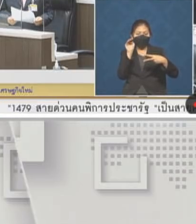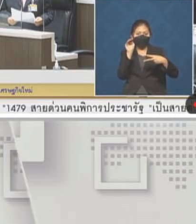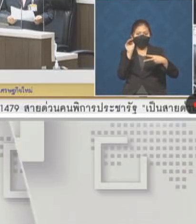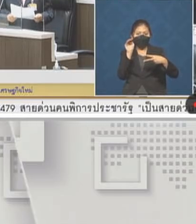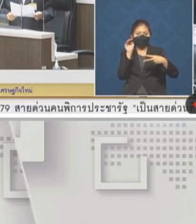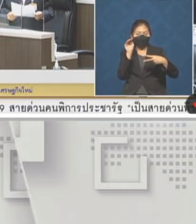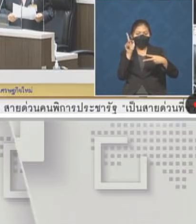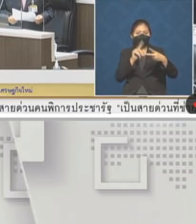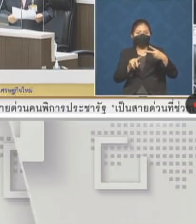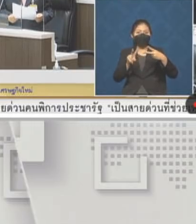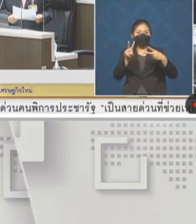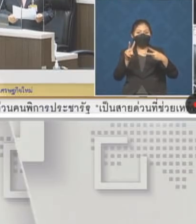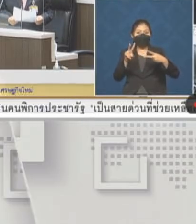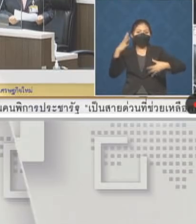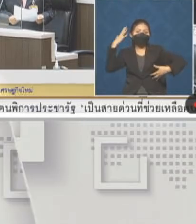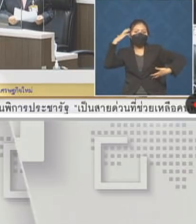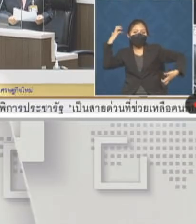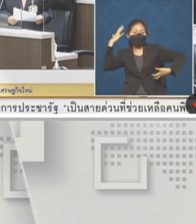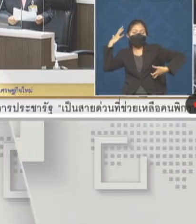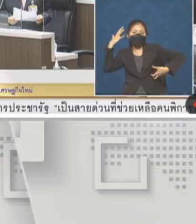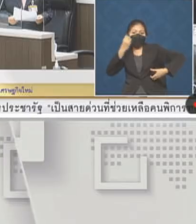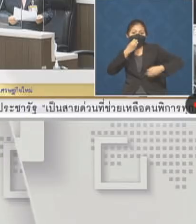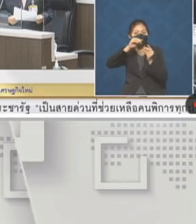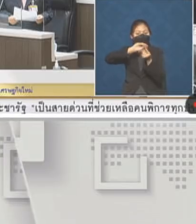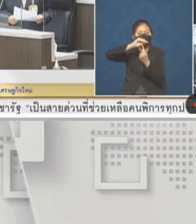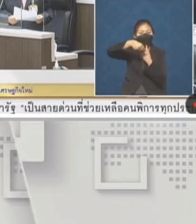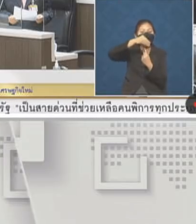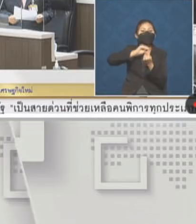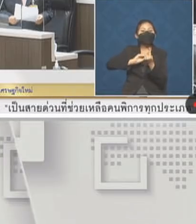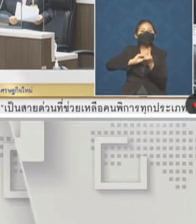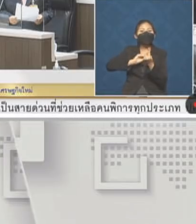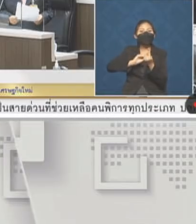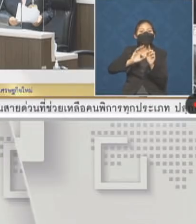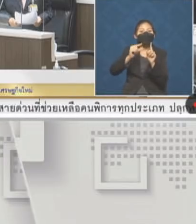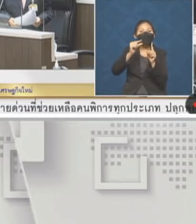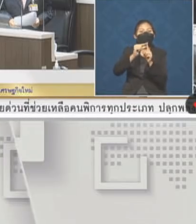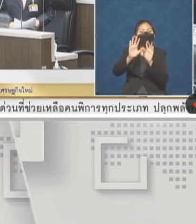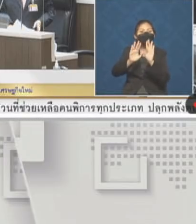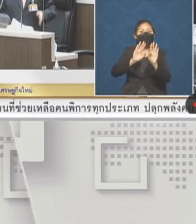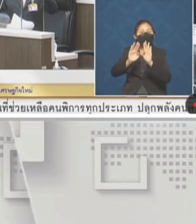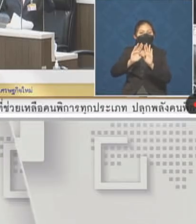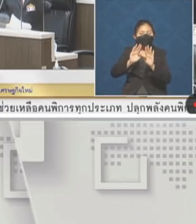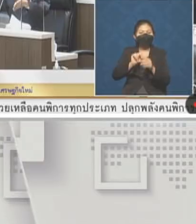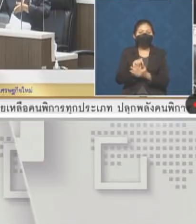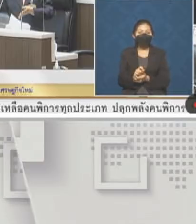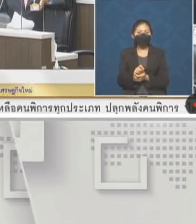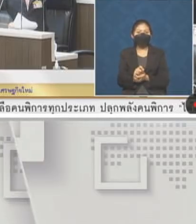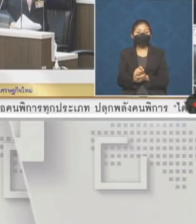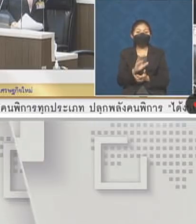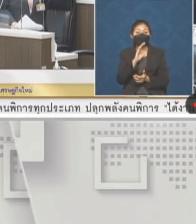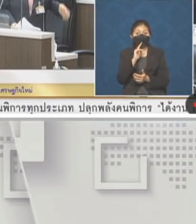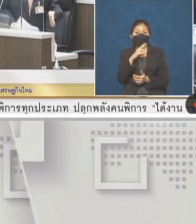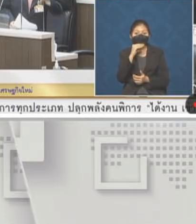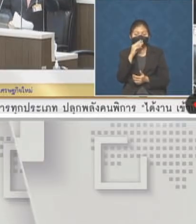คคุณชาชายด้วย มันถ้าเผื่อว่าคนในพรรคเขาไม่ขายหรือผู้มีอำนาจไม่ขายมันก็ซื้อไม่ได้ แล้วสรุ